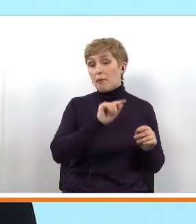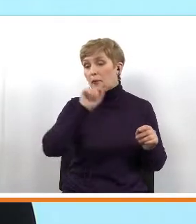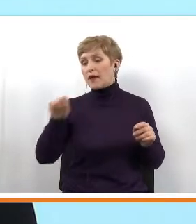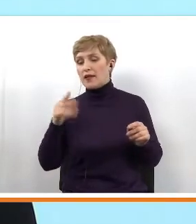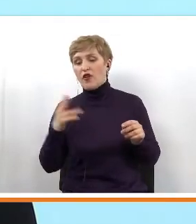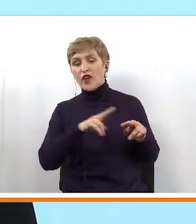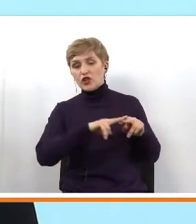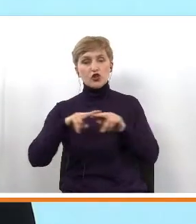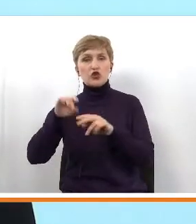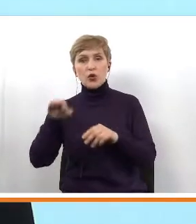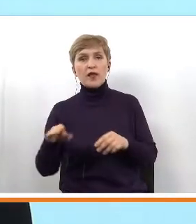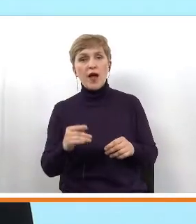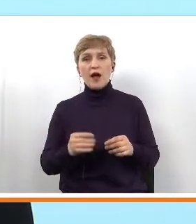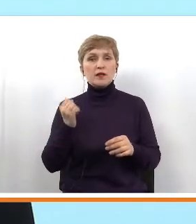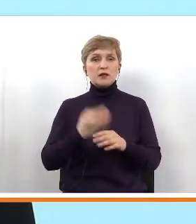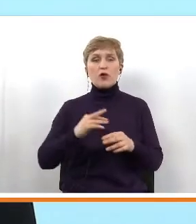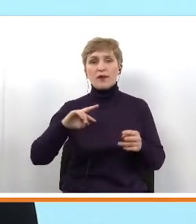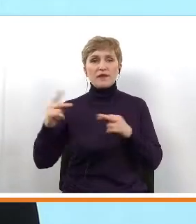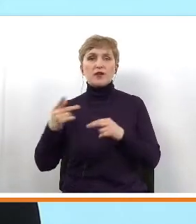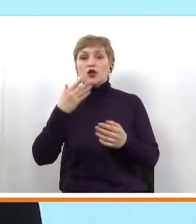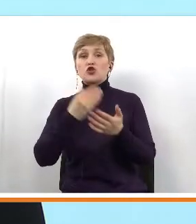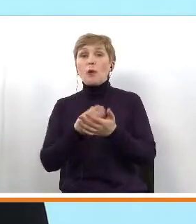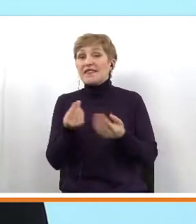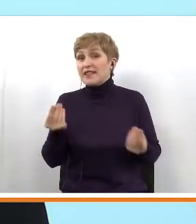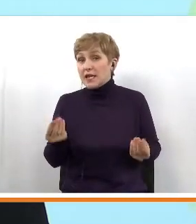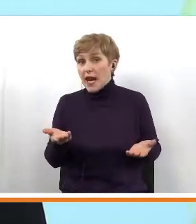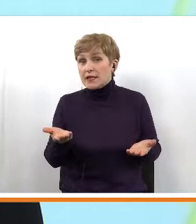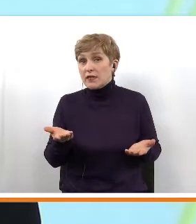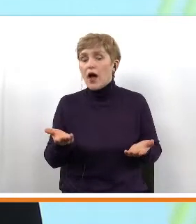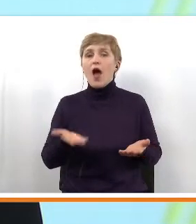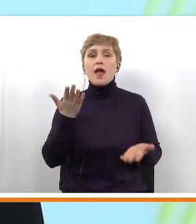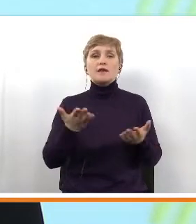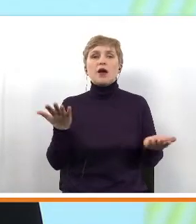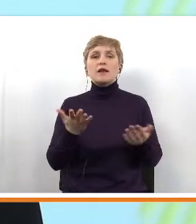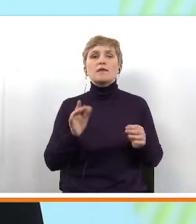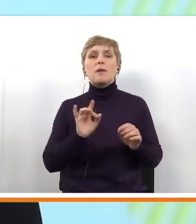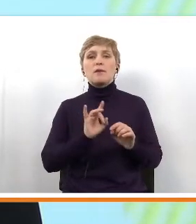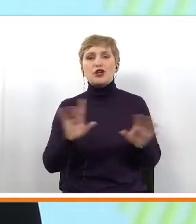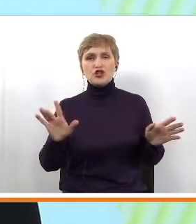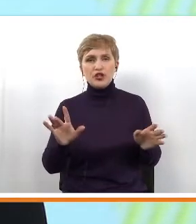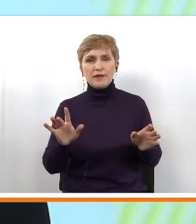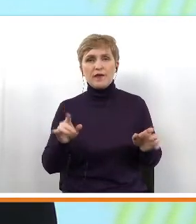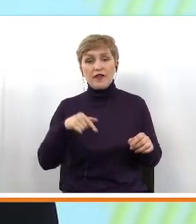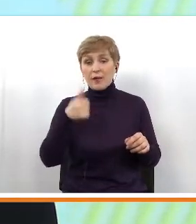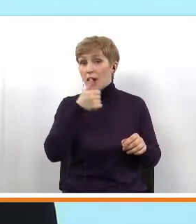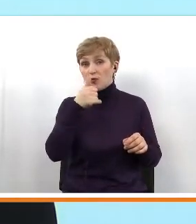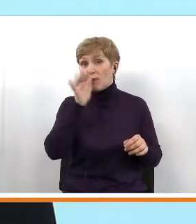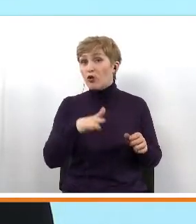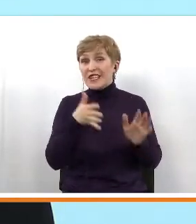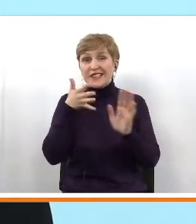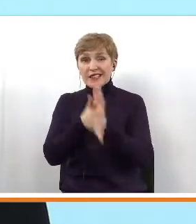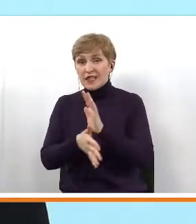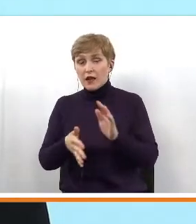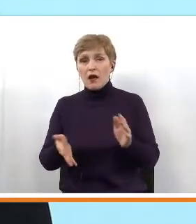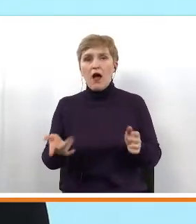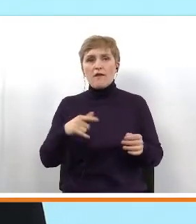вас на счету, они мгновенно превращаются в собственные средства, и если по каким-либо причинам вы их в этом году не используете, вы